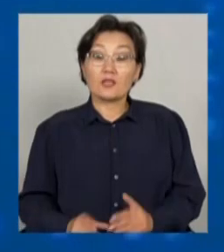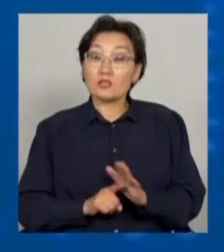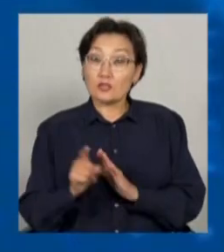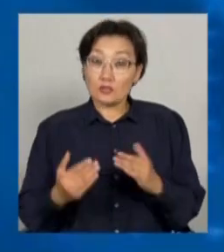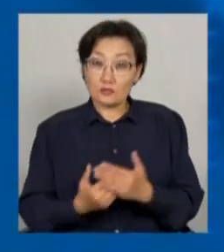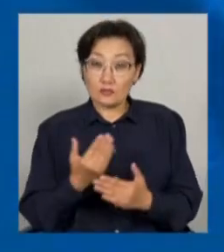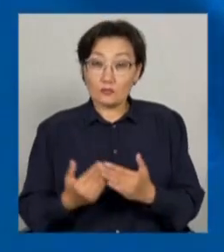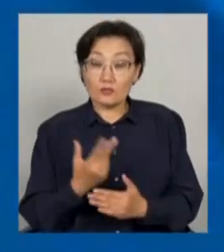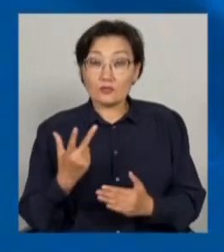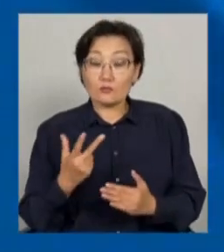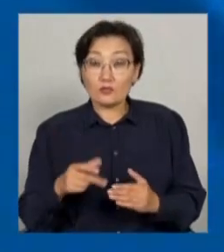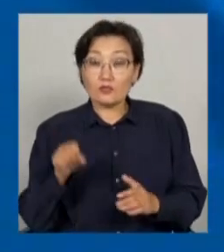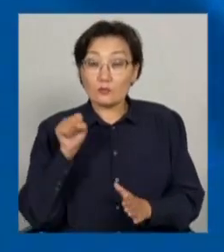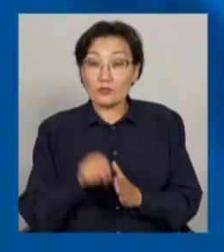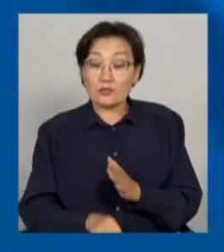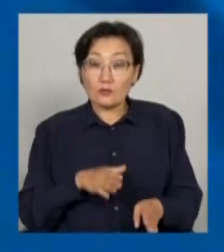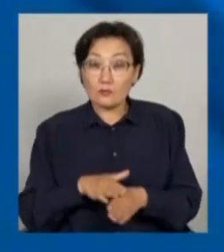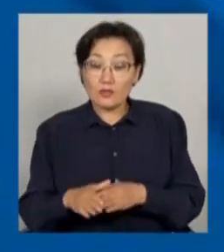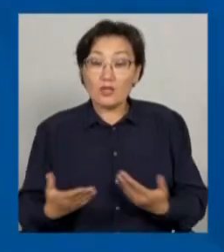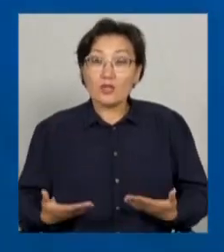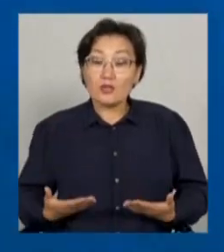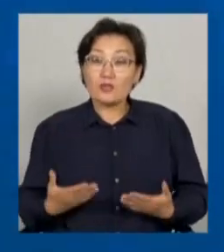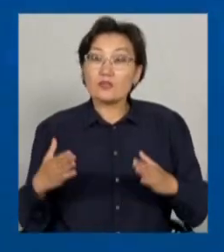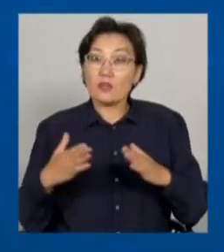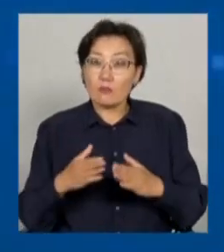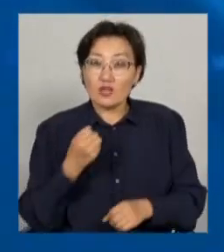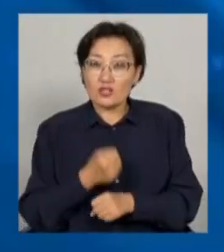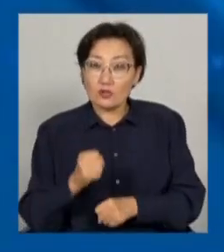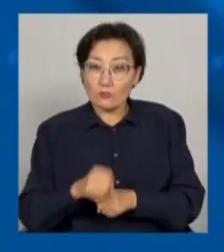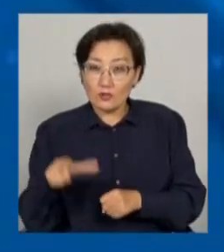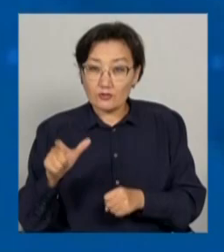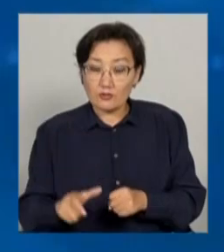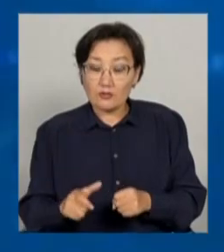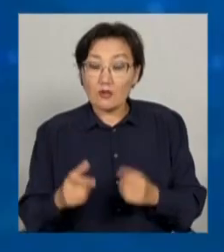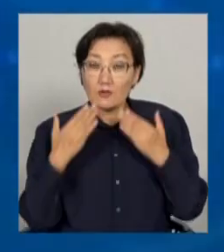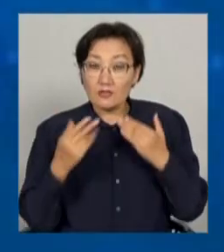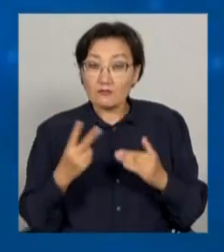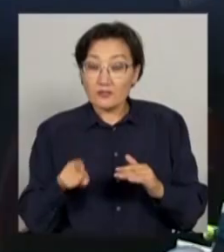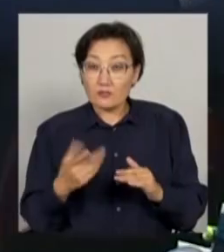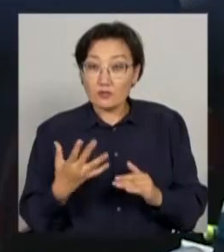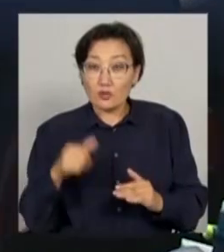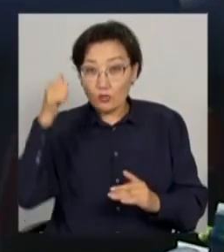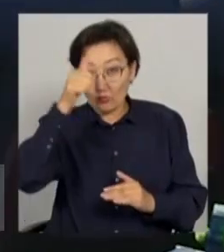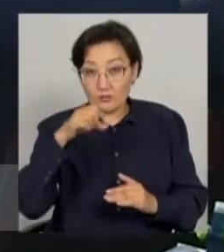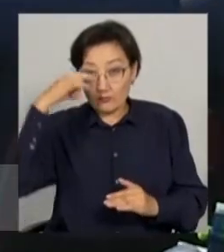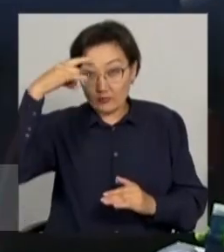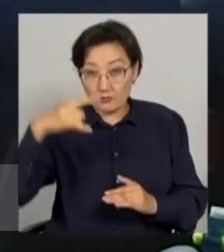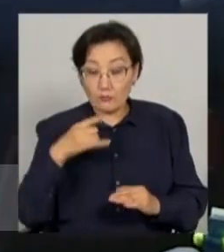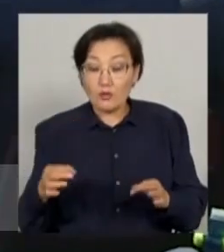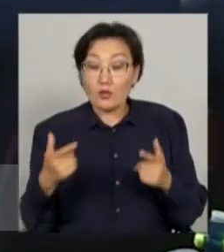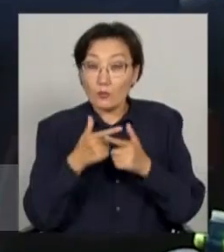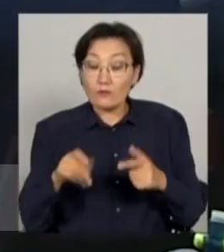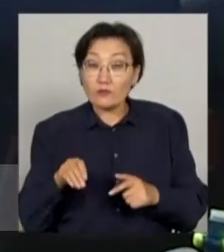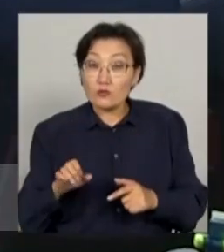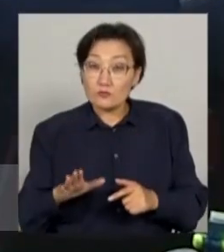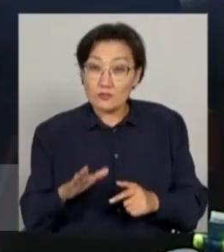Начинаем выпуск. 300 убийств совершили домашние тираны за последние 2,5 года в Казахстане. Такую печальную статистику озвучил